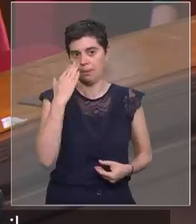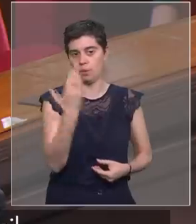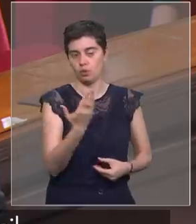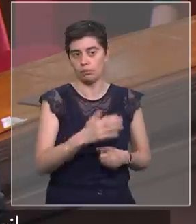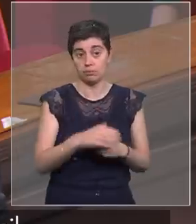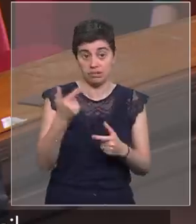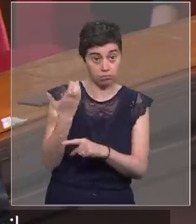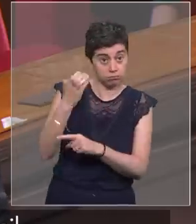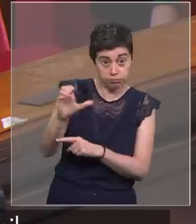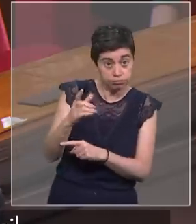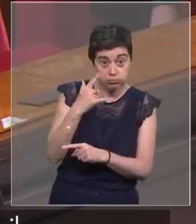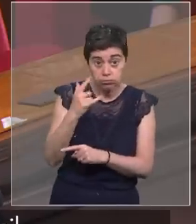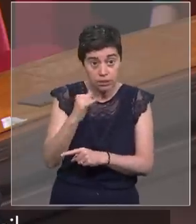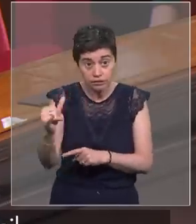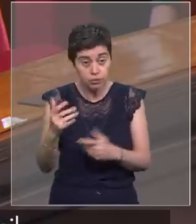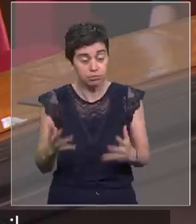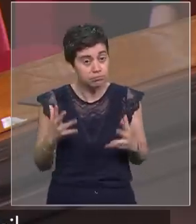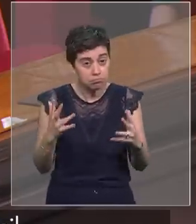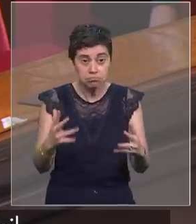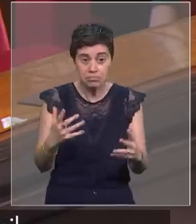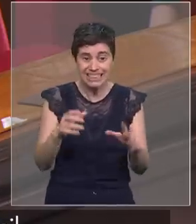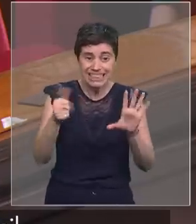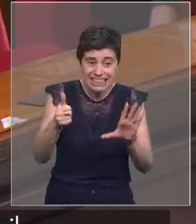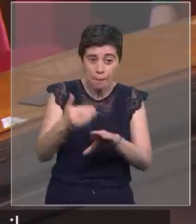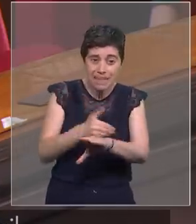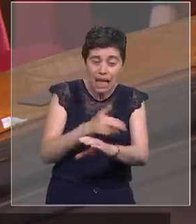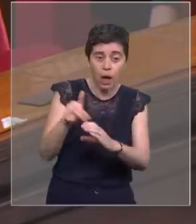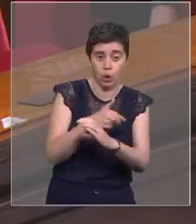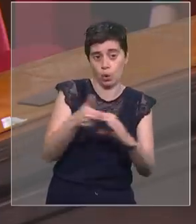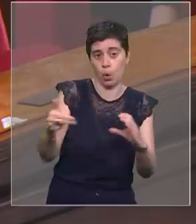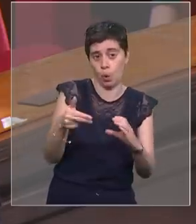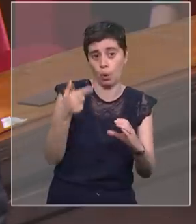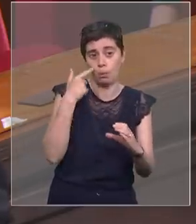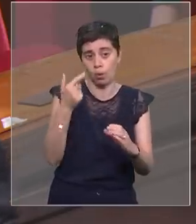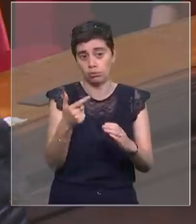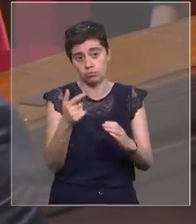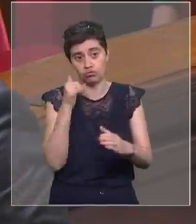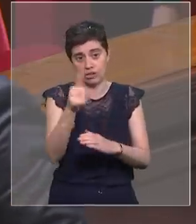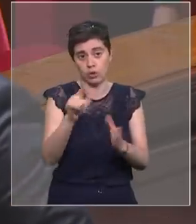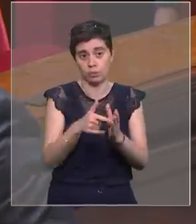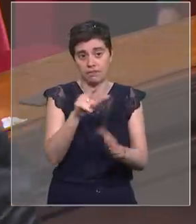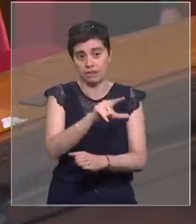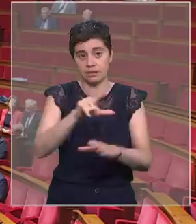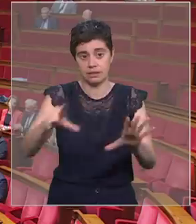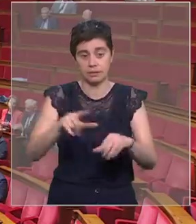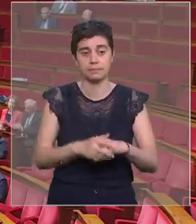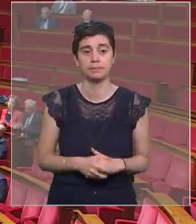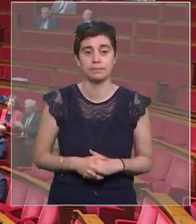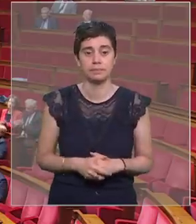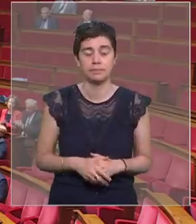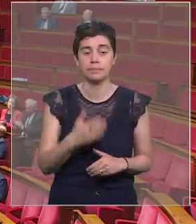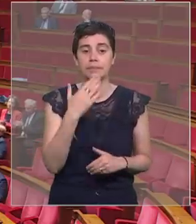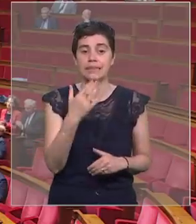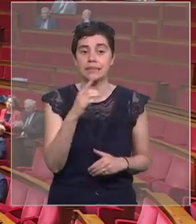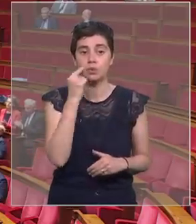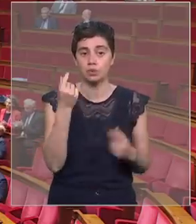investissement inédit, massif, vous l'avez dit, de près de 6 milliards d'euros qui seront déployés d'ici à 2027. Merci, monsieur le